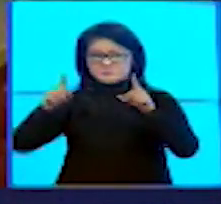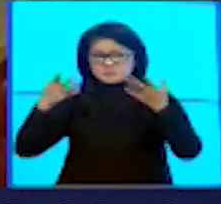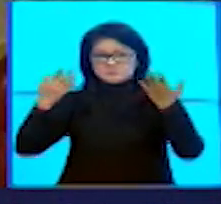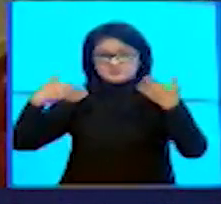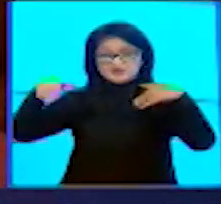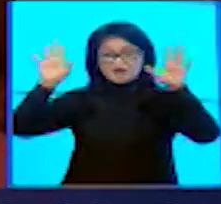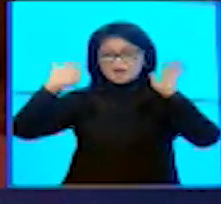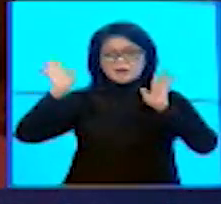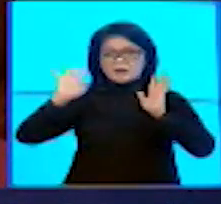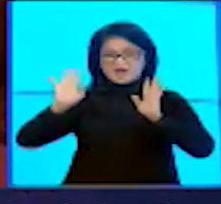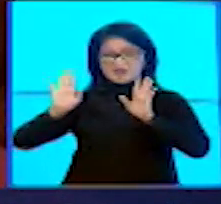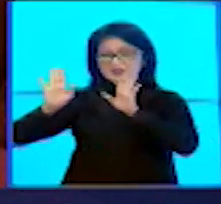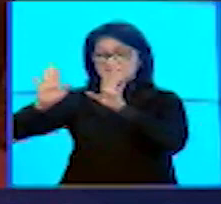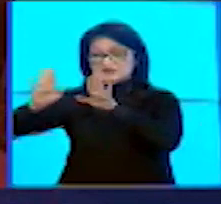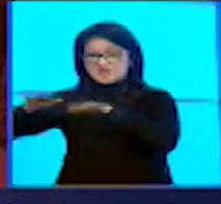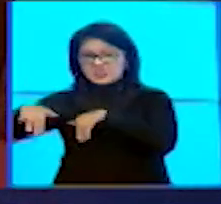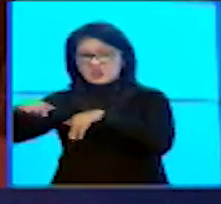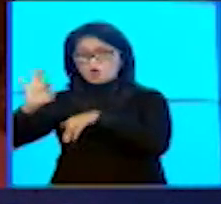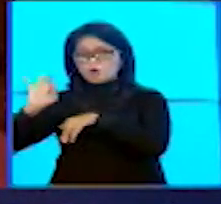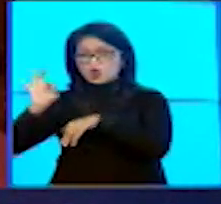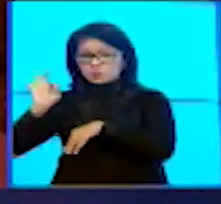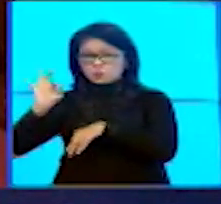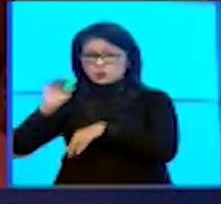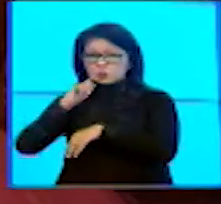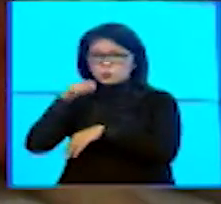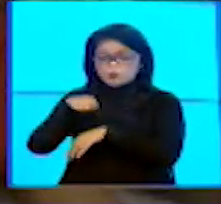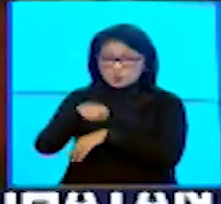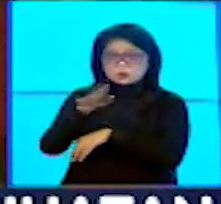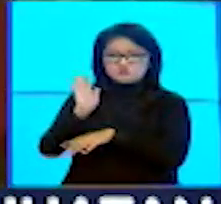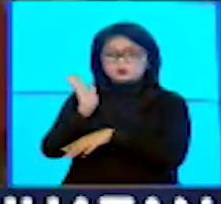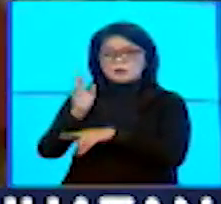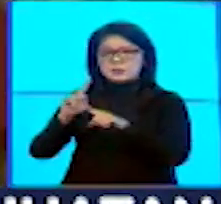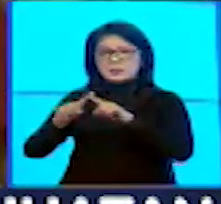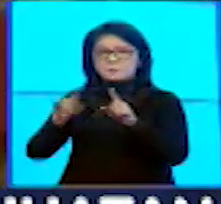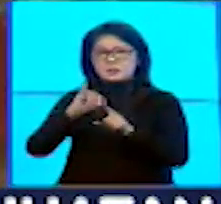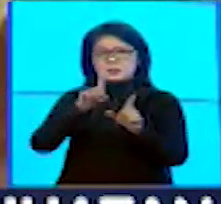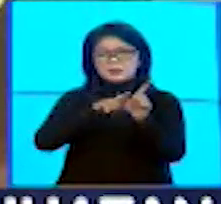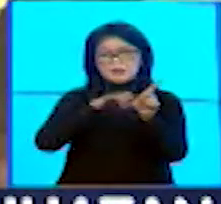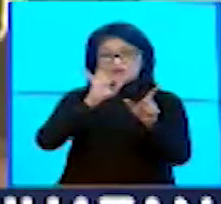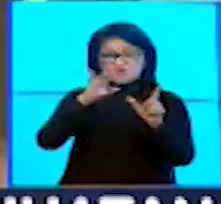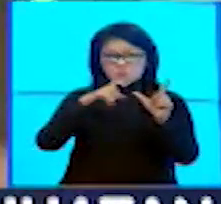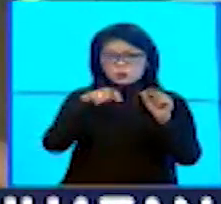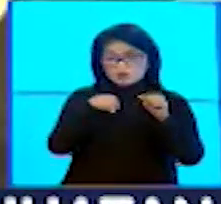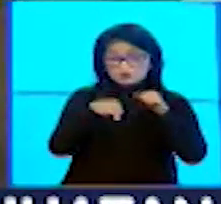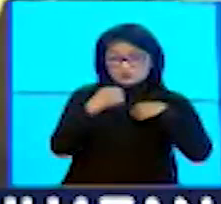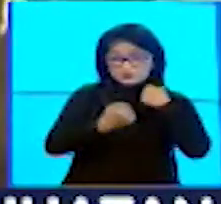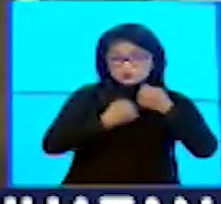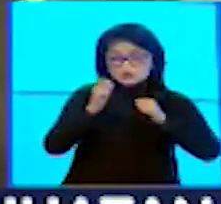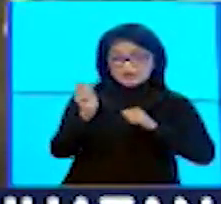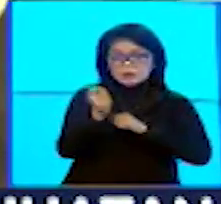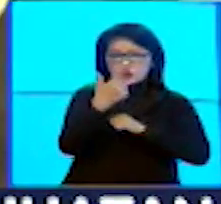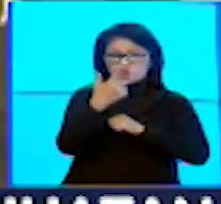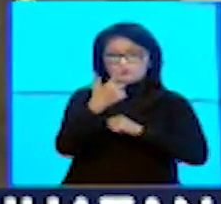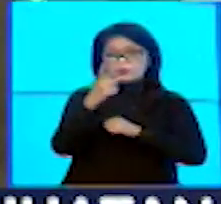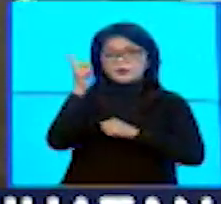di rumah orang tuanya yang telah lanjut usia, mengharuskan Iyos harus berjuang memenuhi kebutuhan hidupnya. Warga kampung Babakan